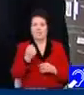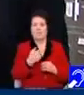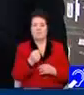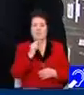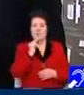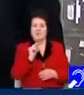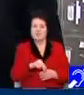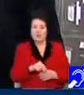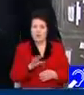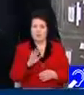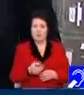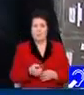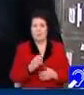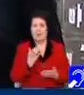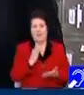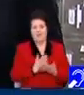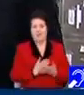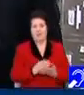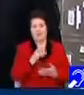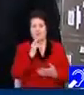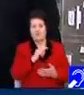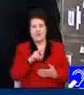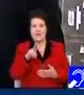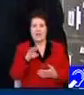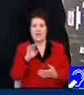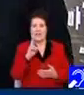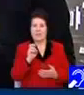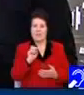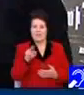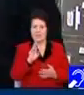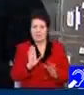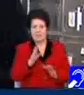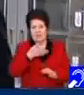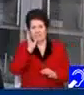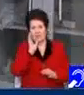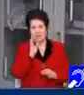din care mai apoi apare infuzia sau chiar ceaiul lichid și numai bun de băut.